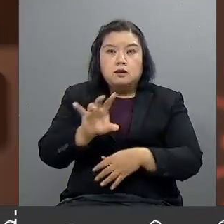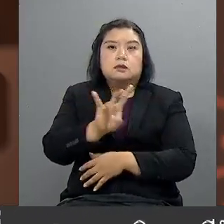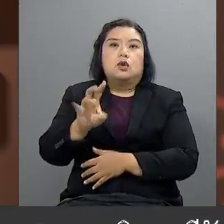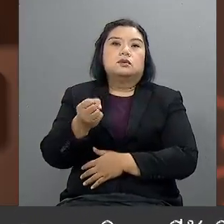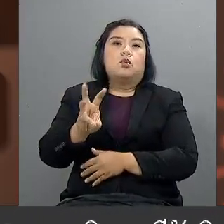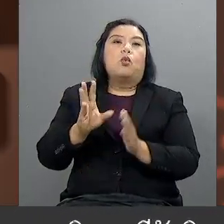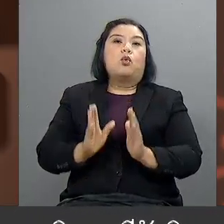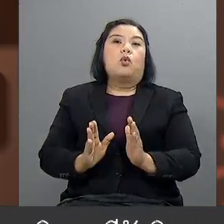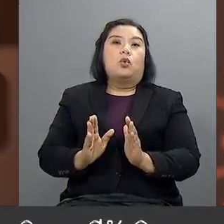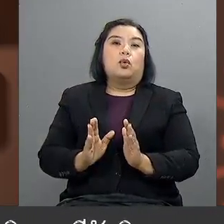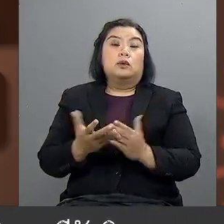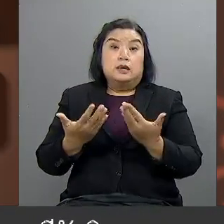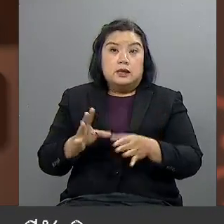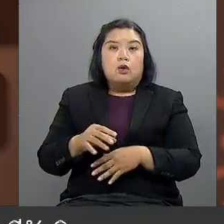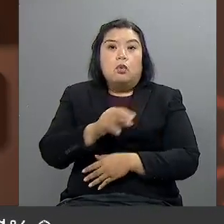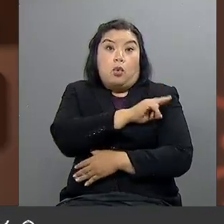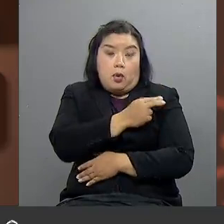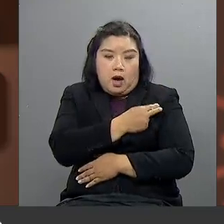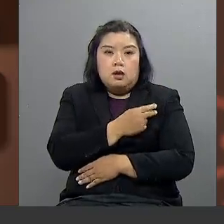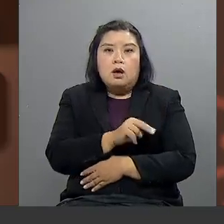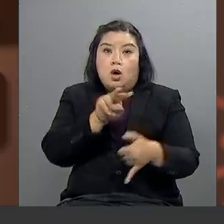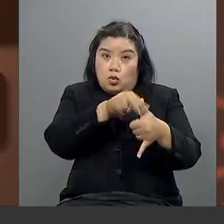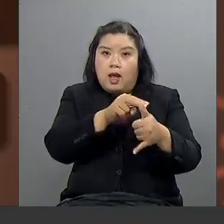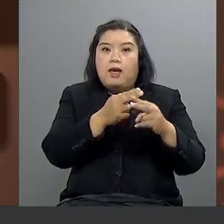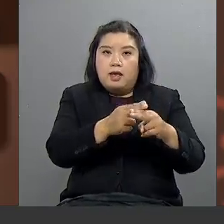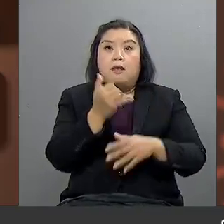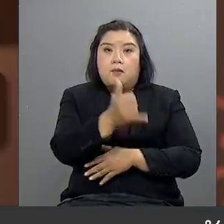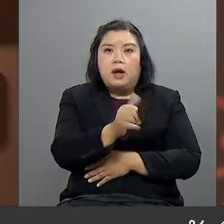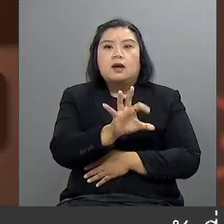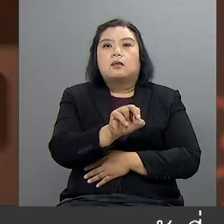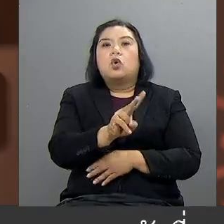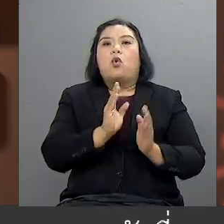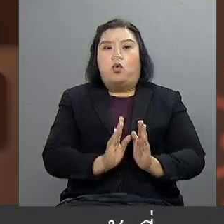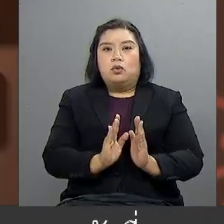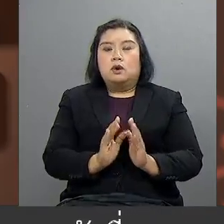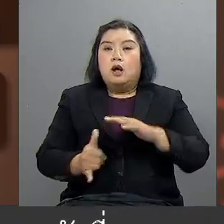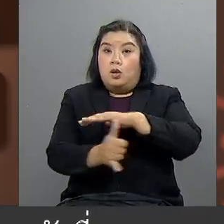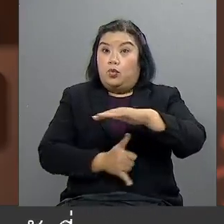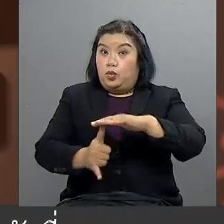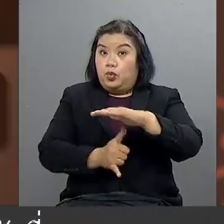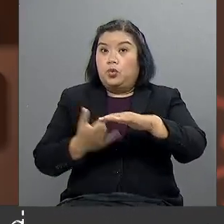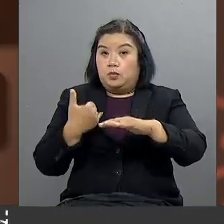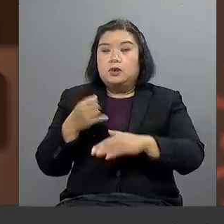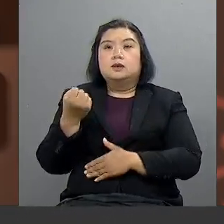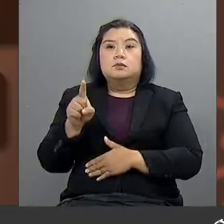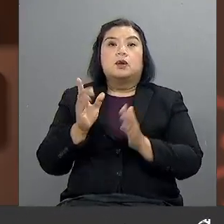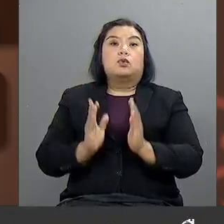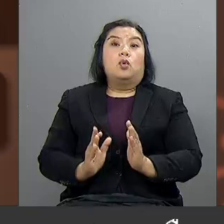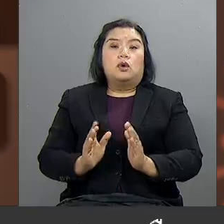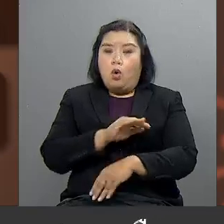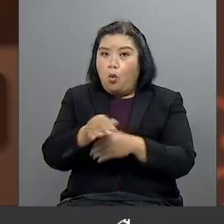ระบบเฝ้าระวังและระบบบริการ 92คนละมาจากต่างประเทศเข้าเตะโคนันทีน 11คนรวมสะสม